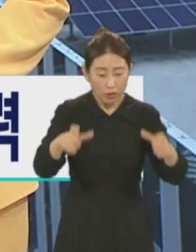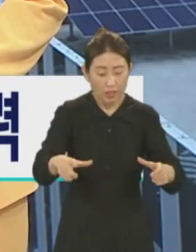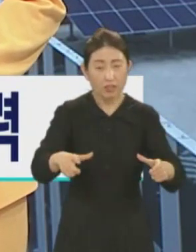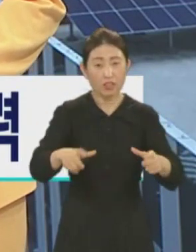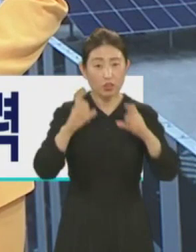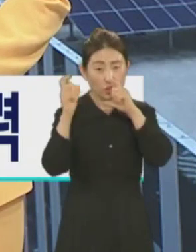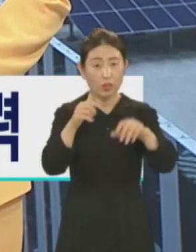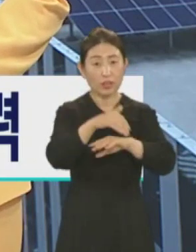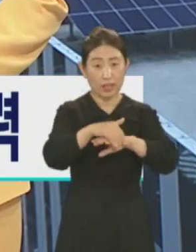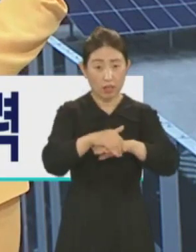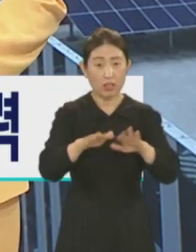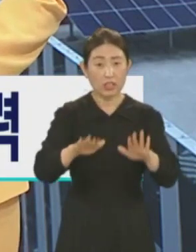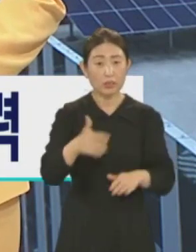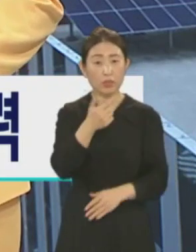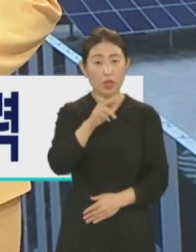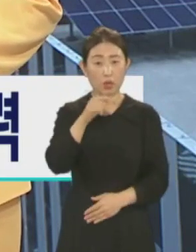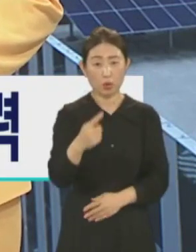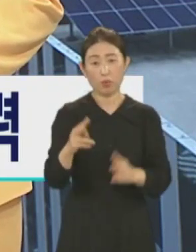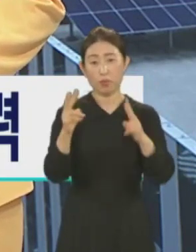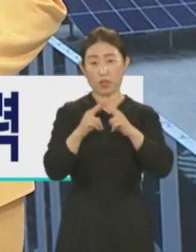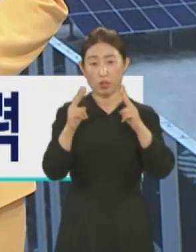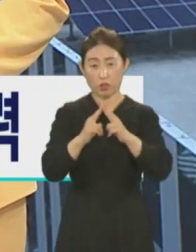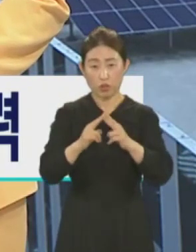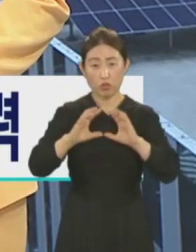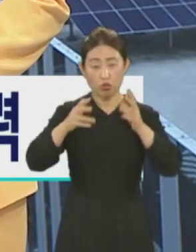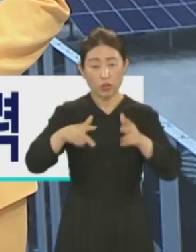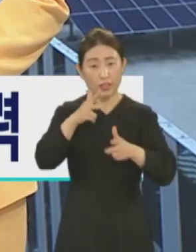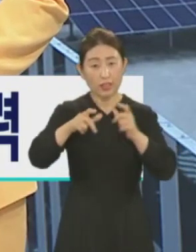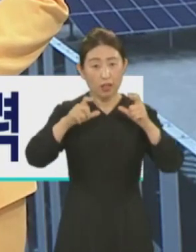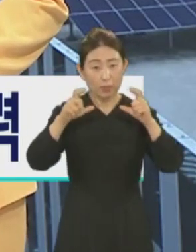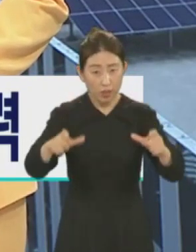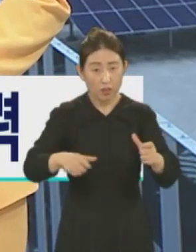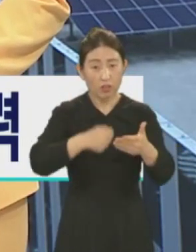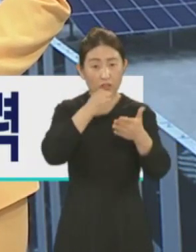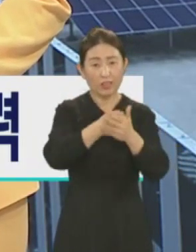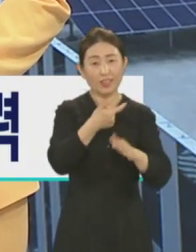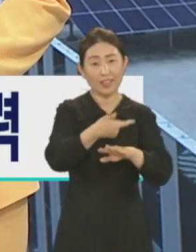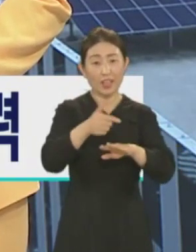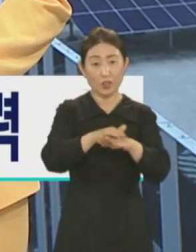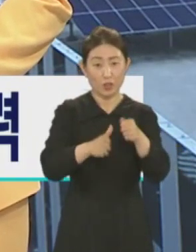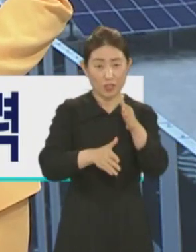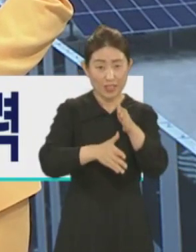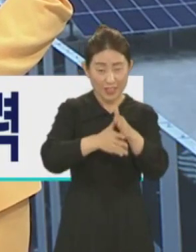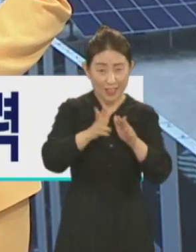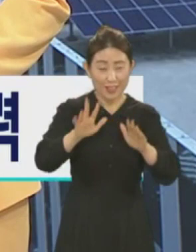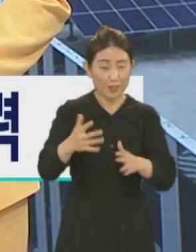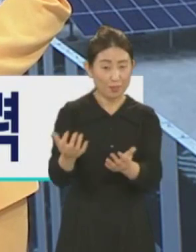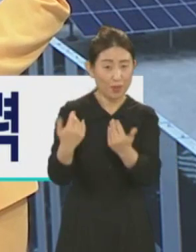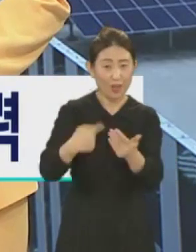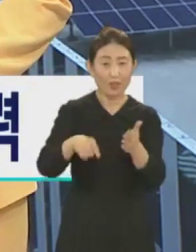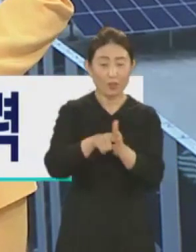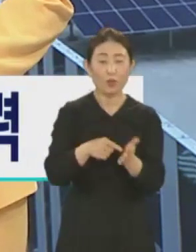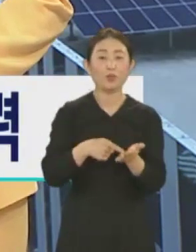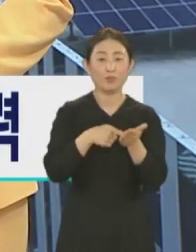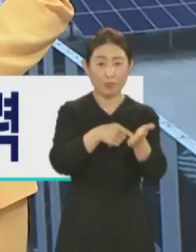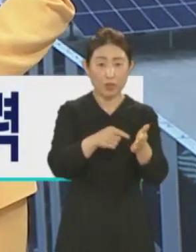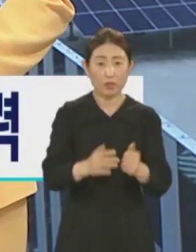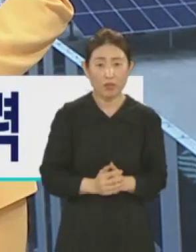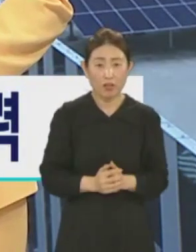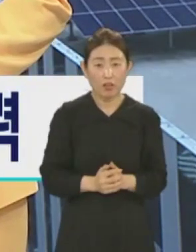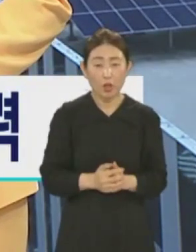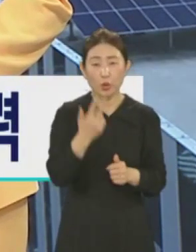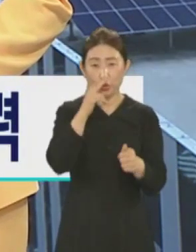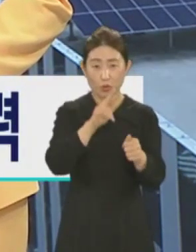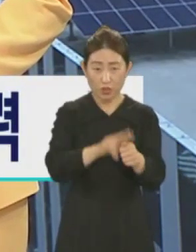지정할 예정인 가운데 최근 나노 반도체 국가산업단지로 지정된 대전시가 도전장을 내밀었는데요 세계